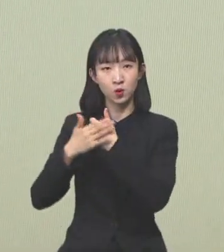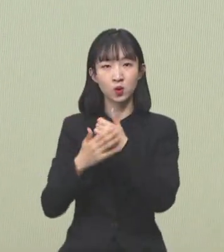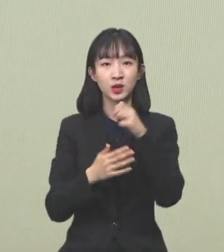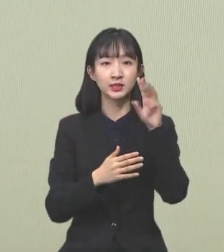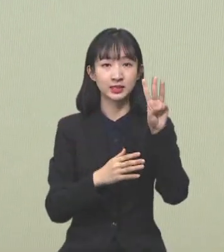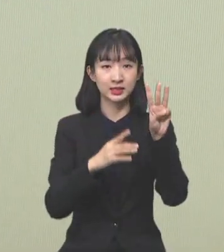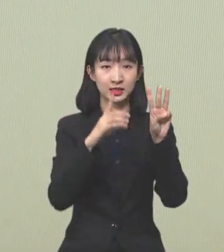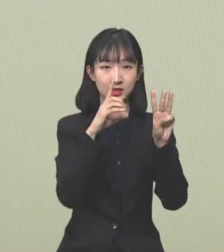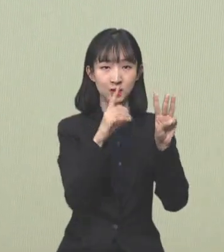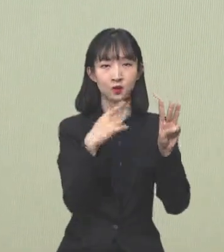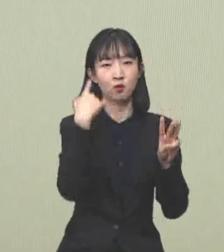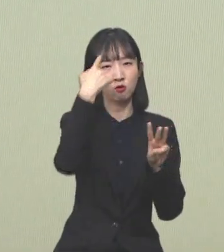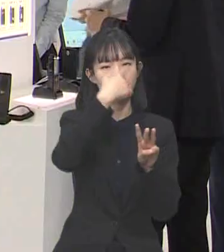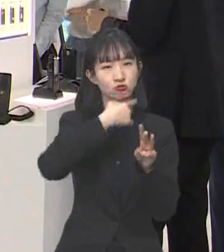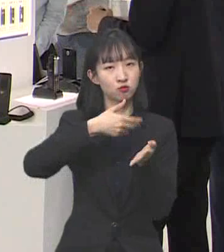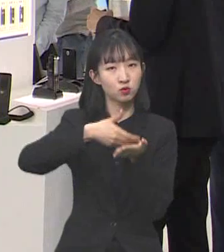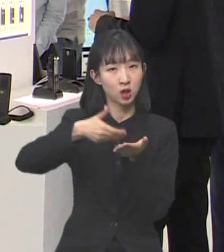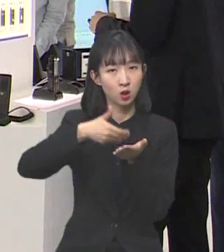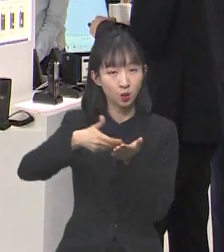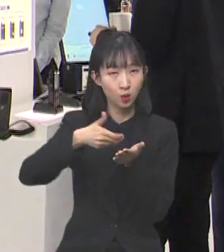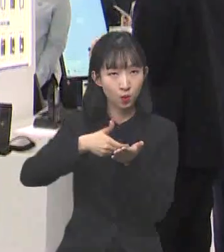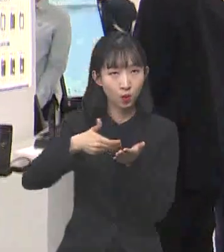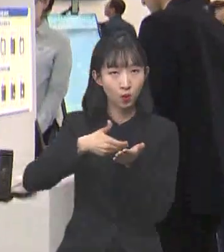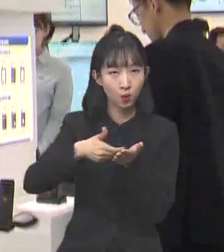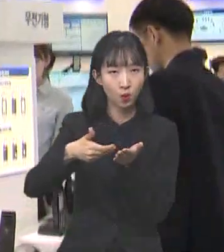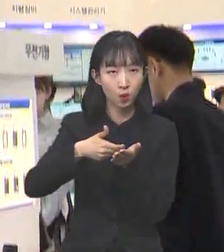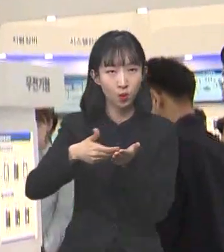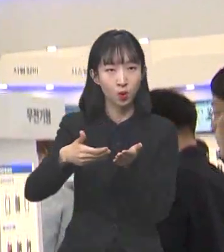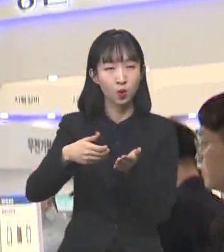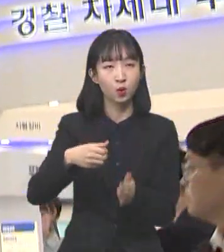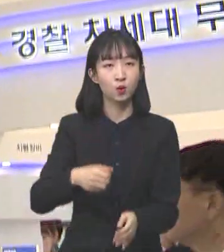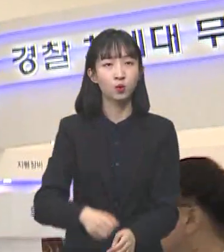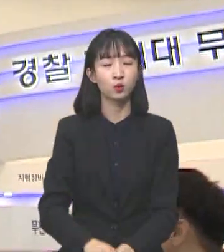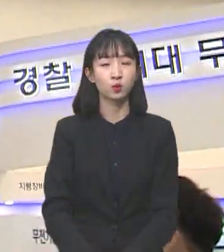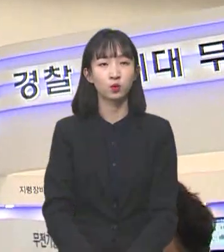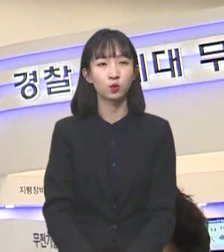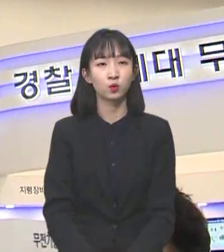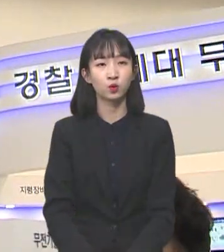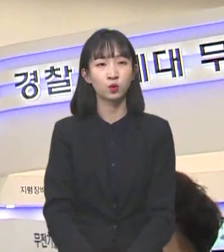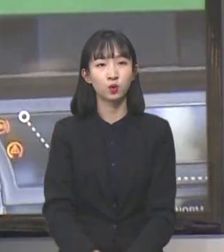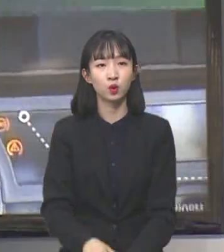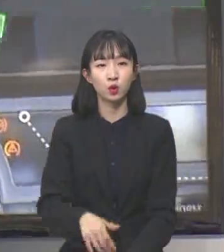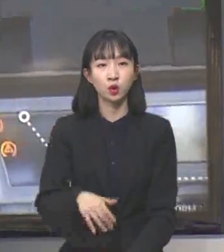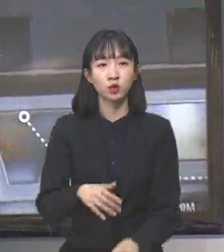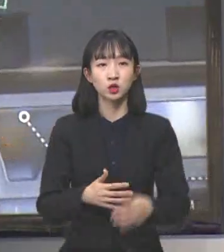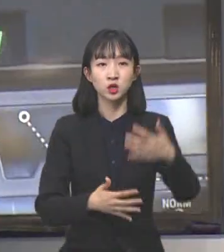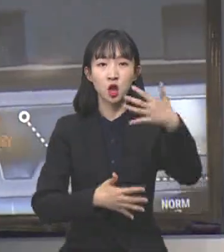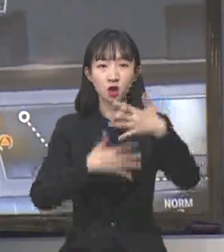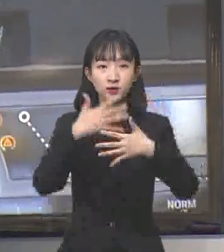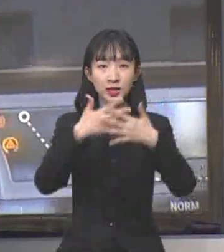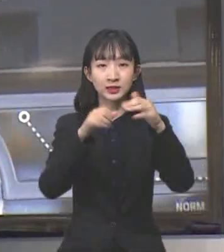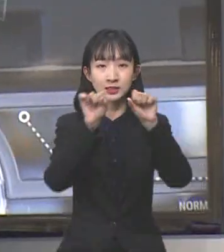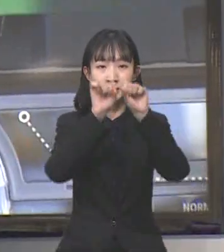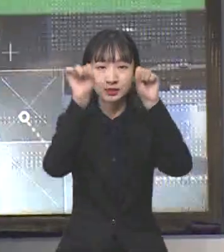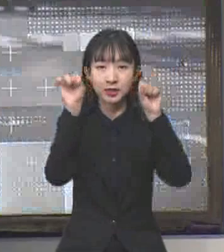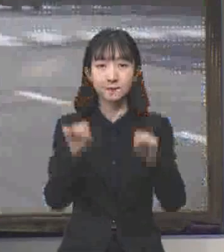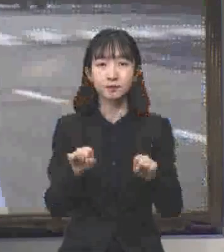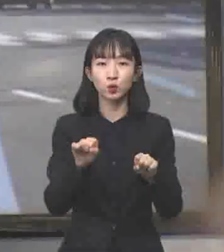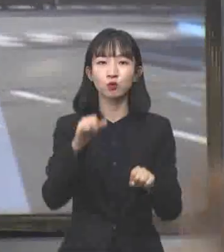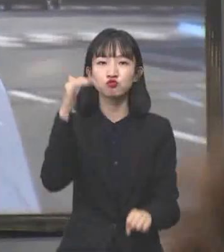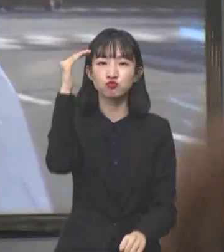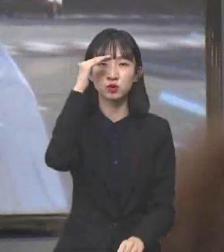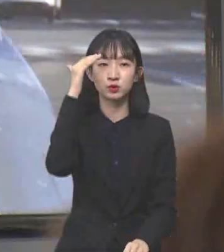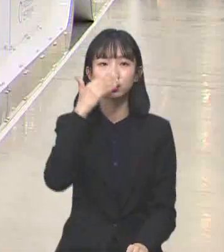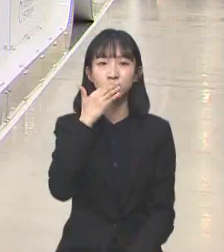몽타주를 그려 보고 유무선 네트워크를 이용한 초고화질 영상 관제 시스템도 둘러봅니다